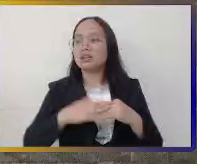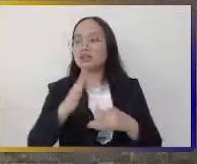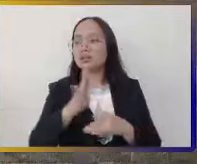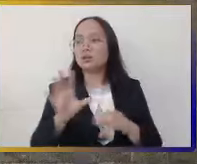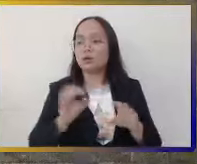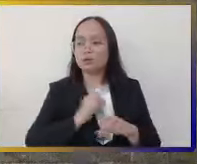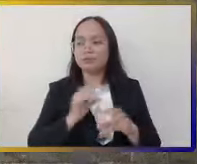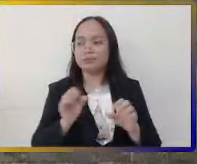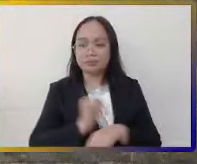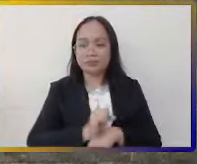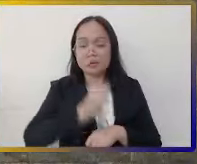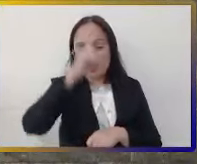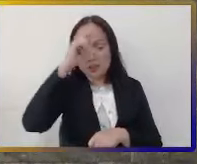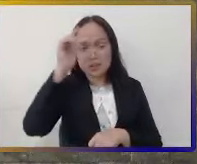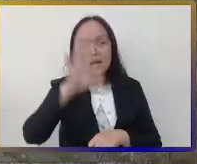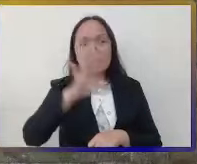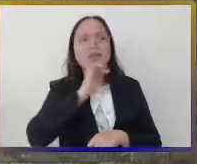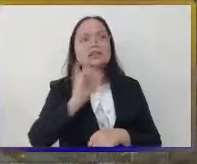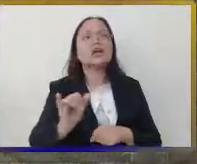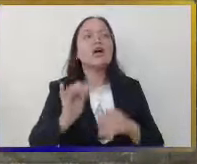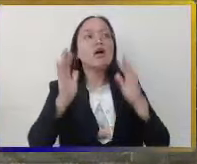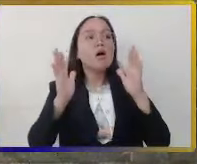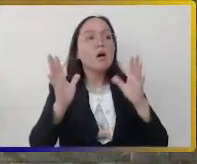Because God is concerned